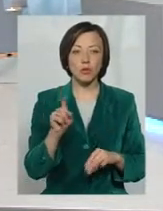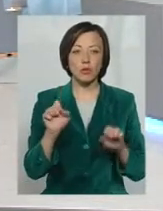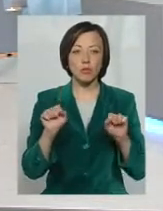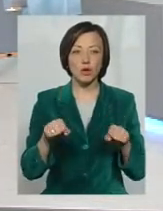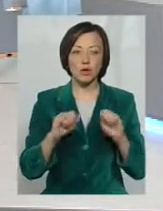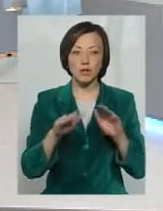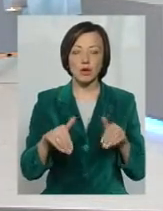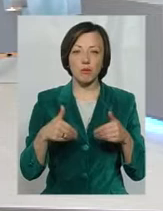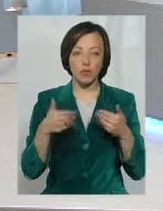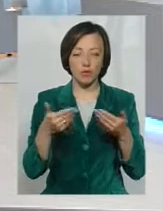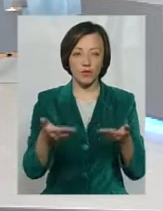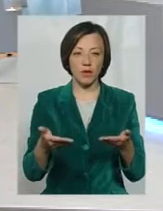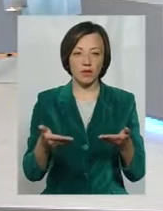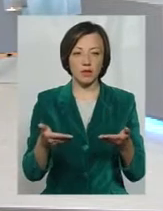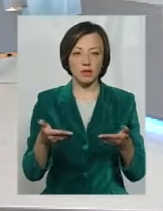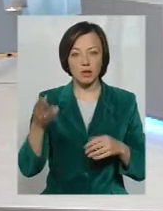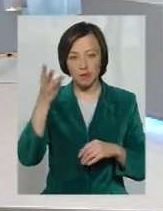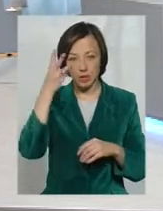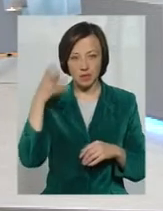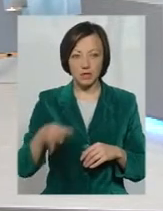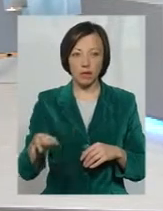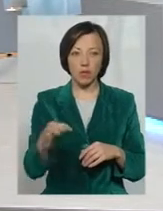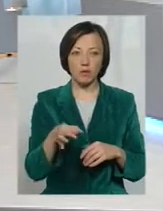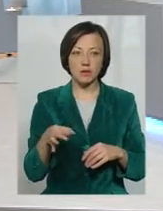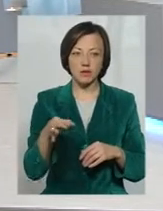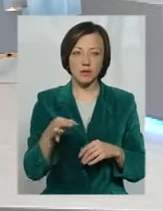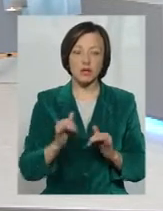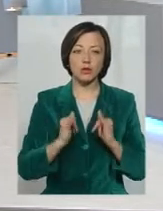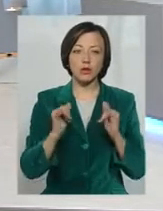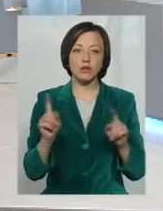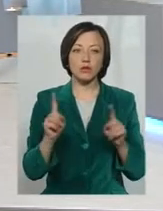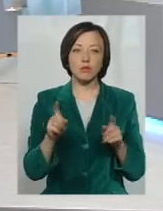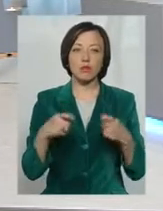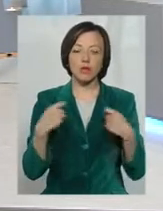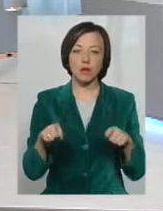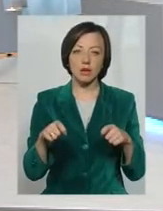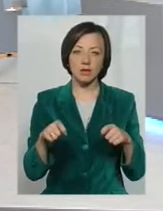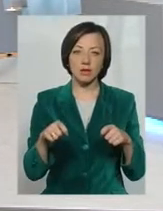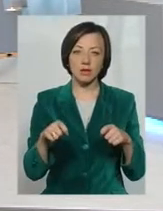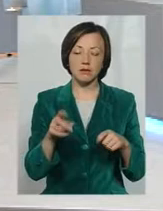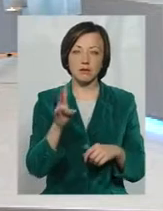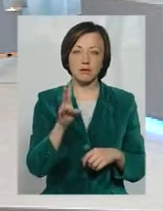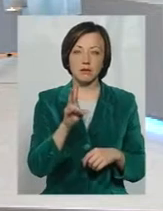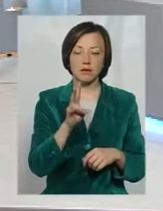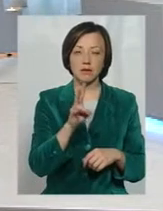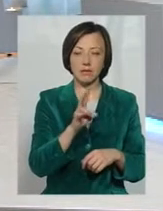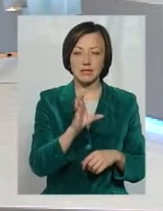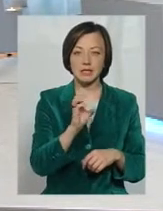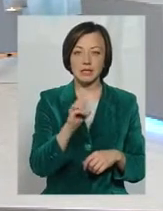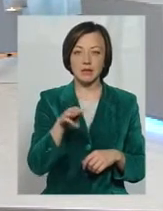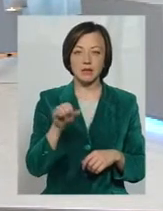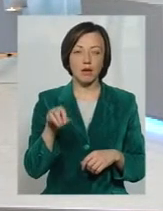може запропонувати Хмельницька область для того, аби продати нас там? І що